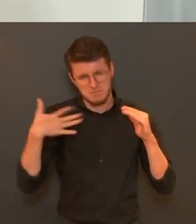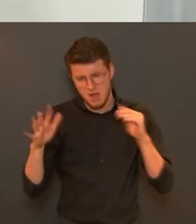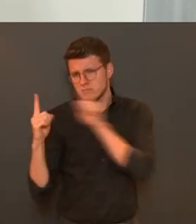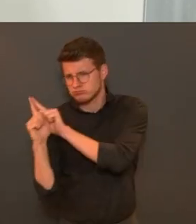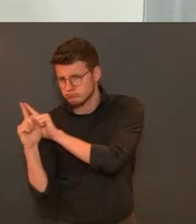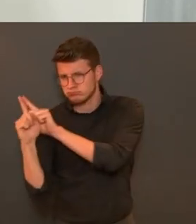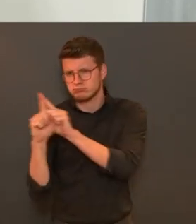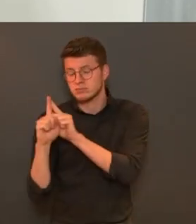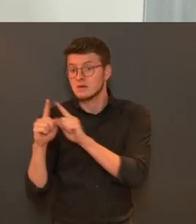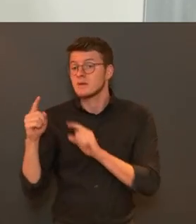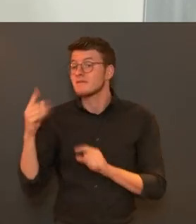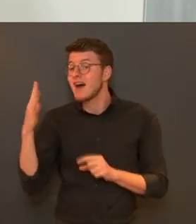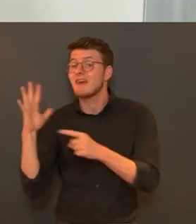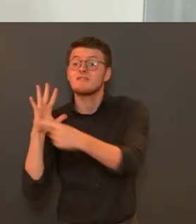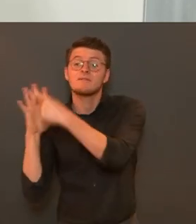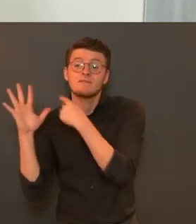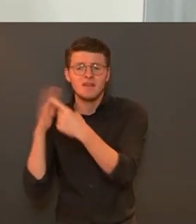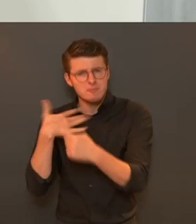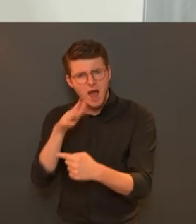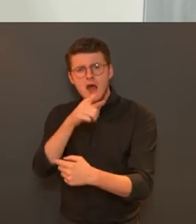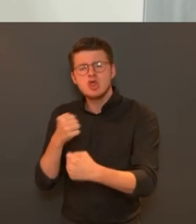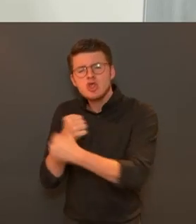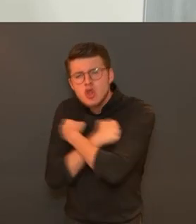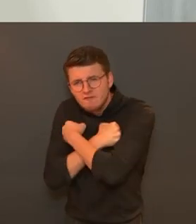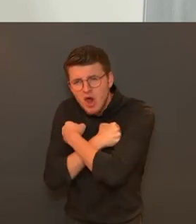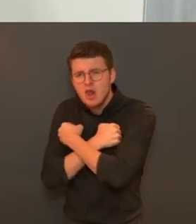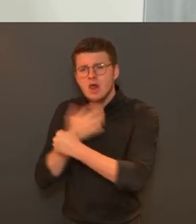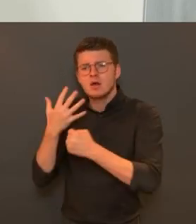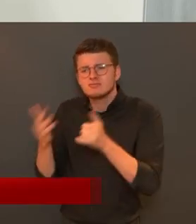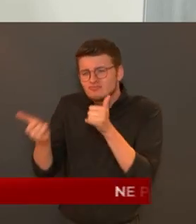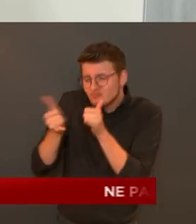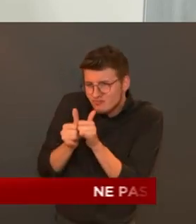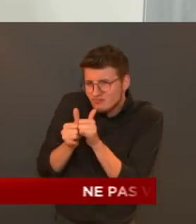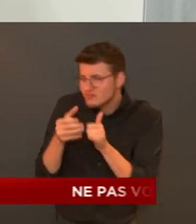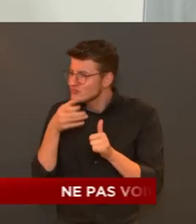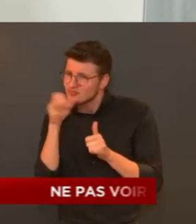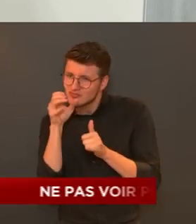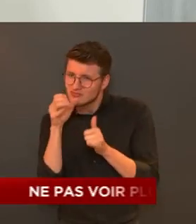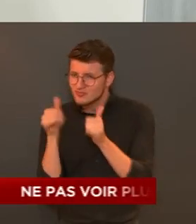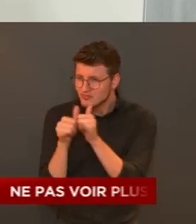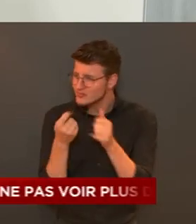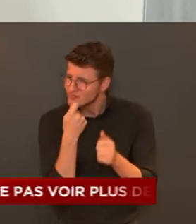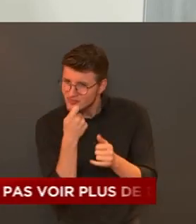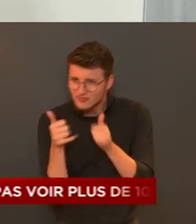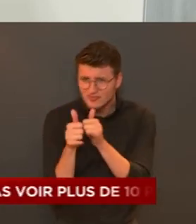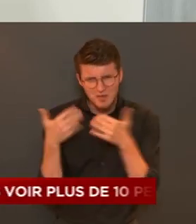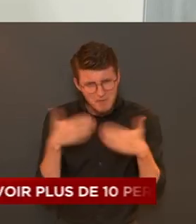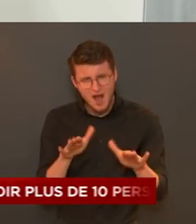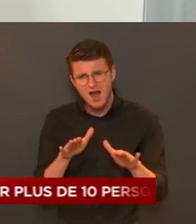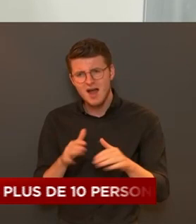Ce sont des personnes à qui vous pouvez donner un câlin, ce sont des personnes avec qui vous pouvez boire un verre, vous pouvez aller manger